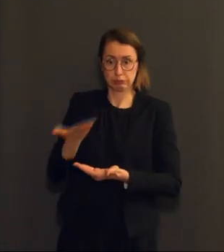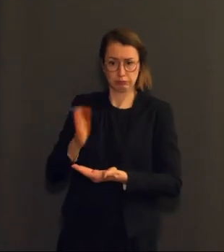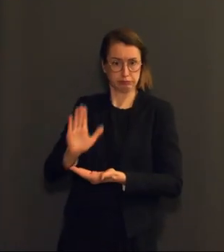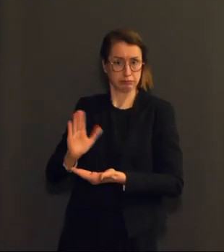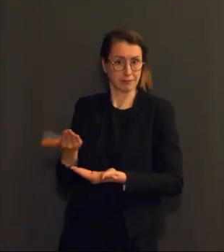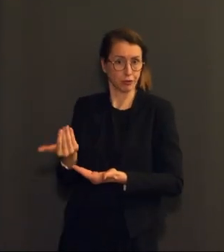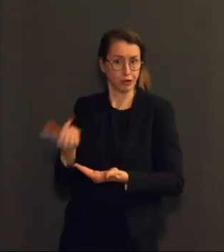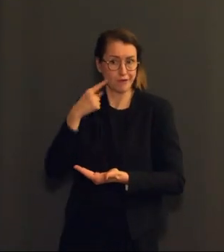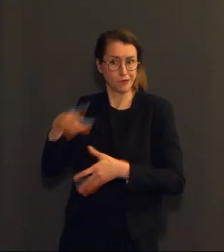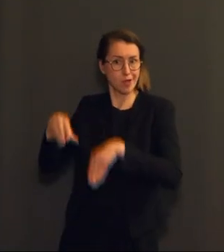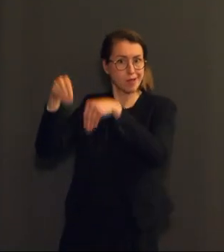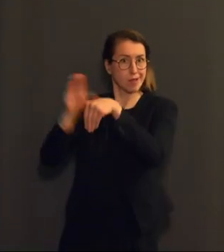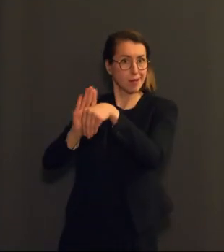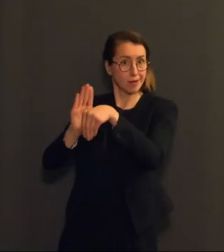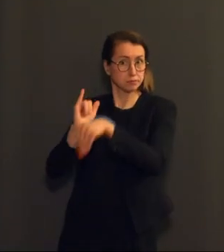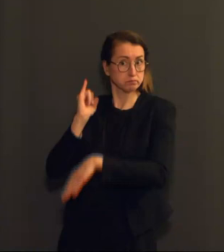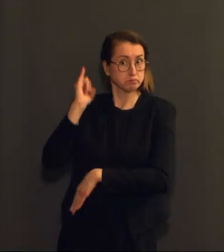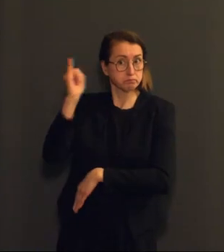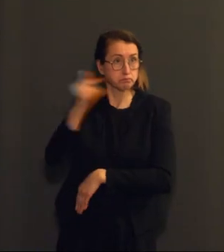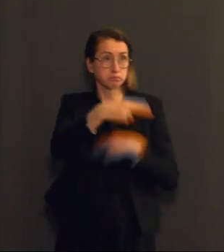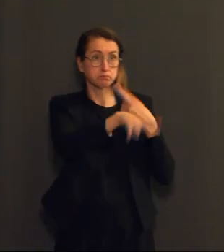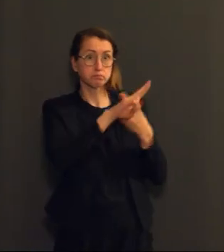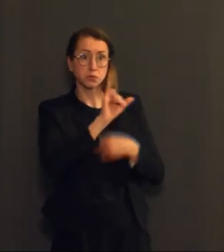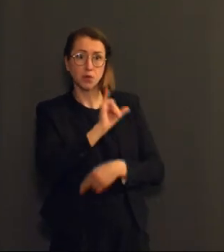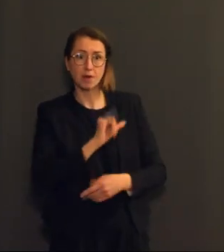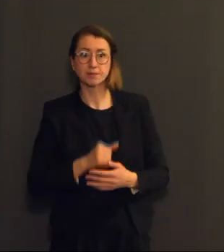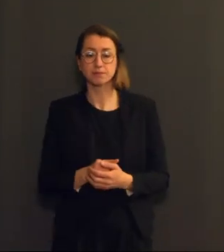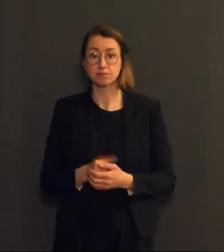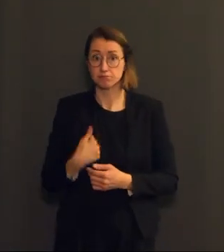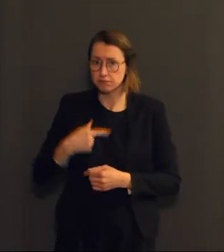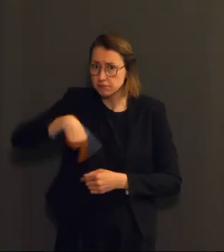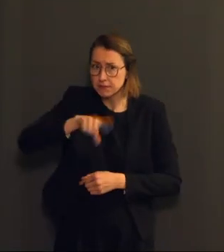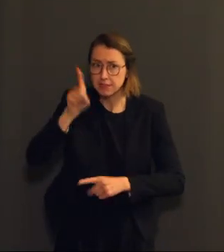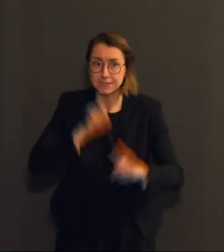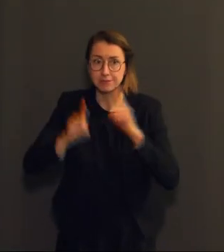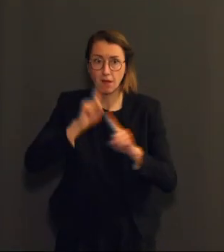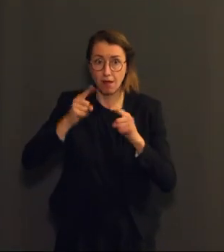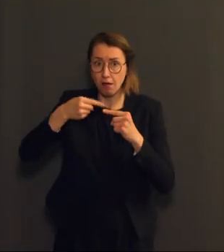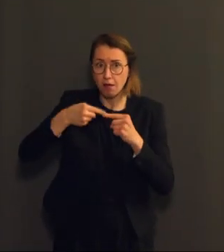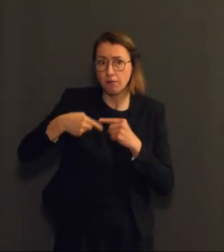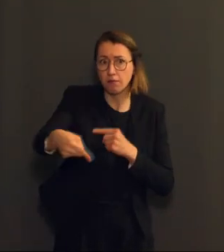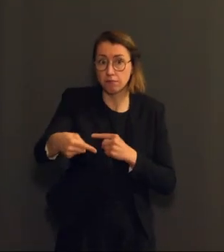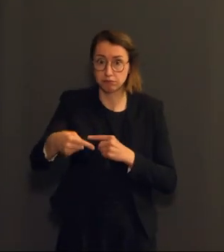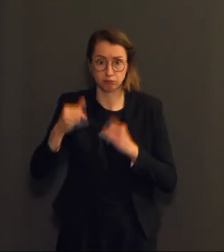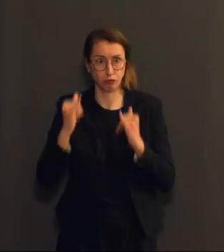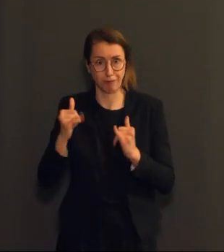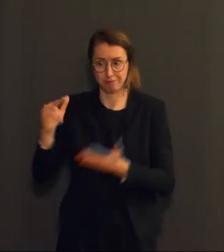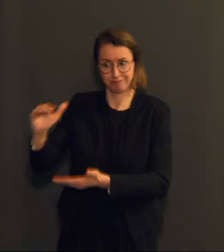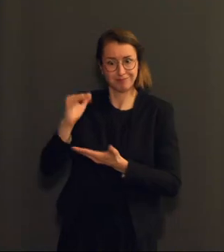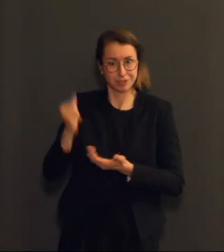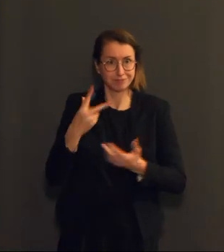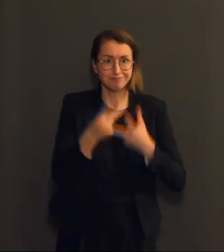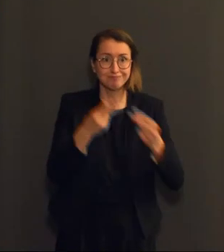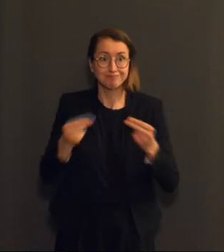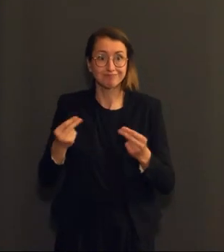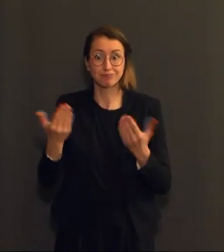Néanmoins, nous espérons pouvoir compter sur ce vaccin dont une seule dose est nécessaire pour être totalement vacciné.